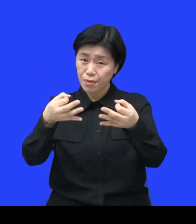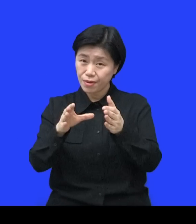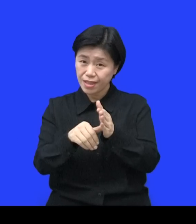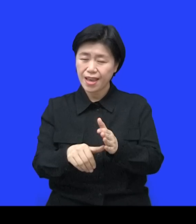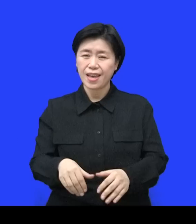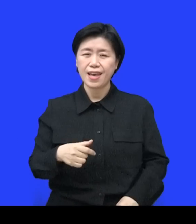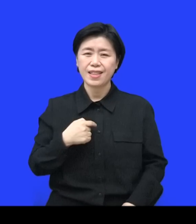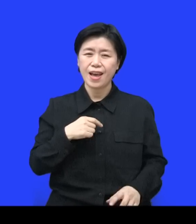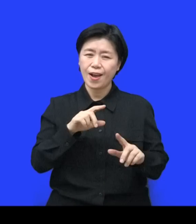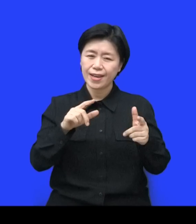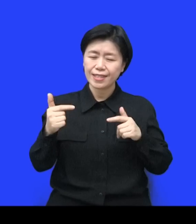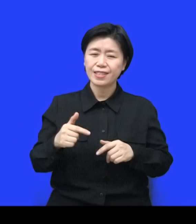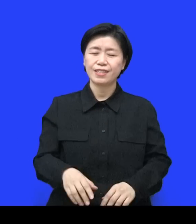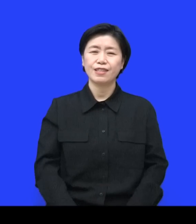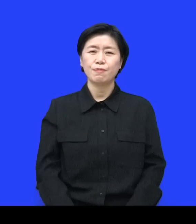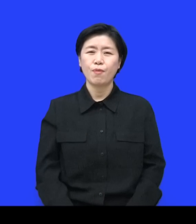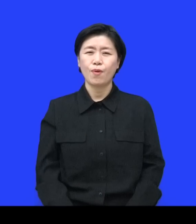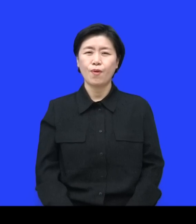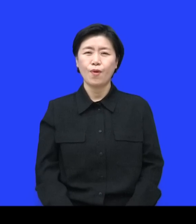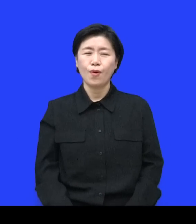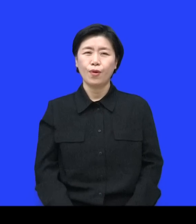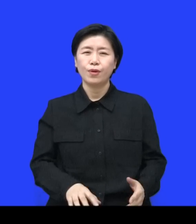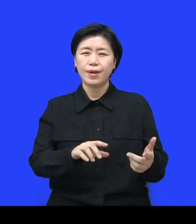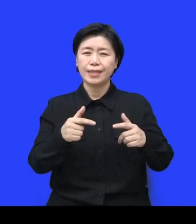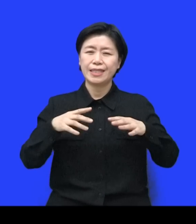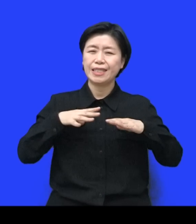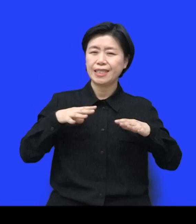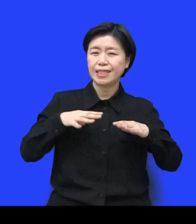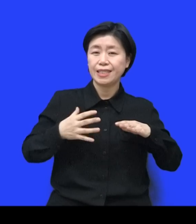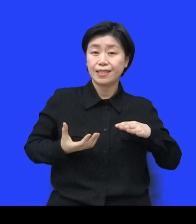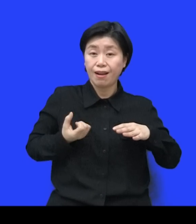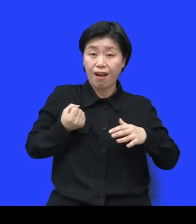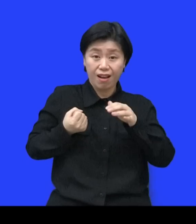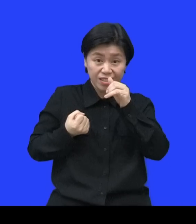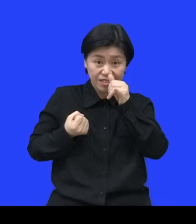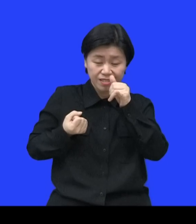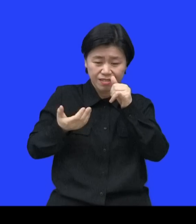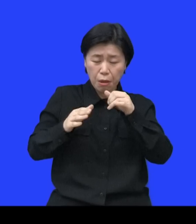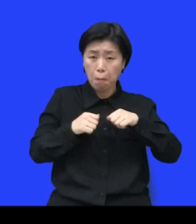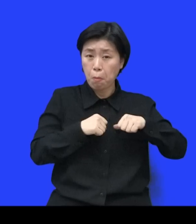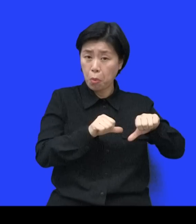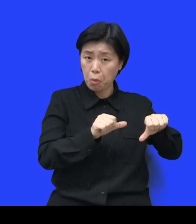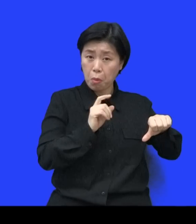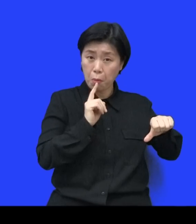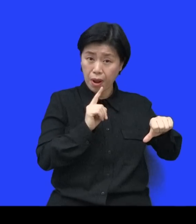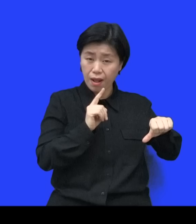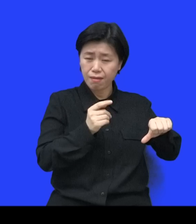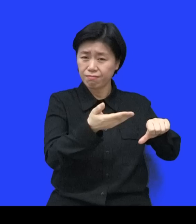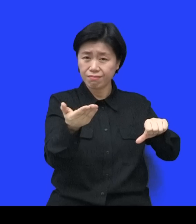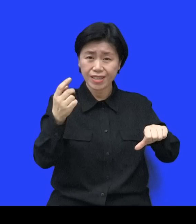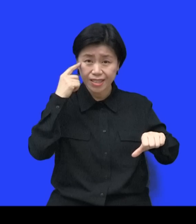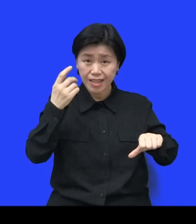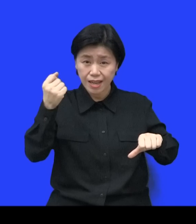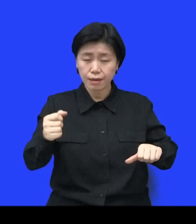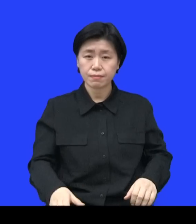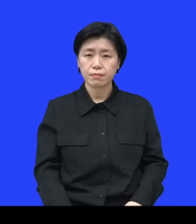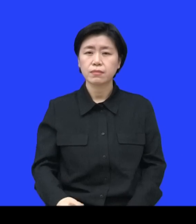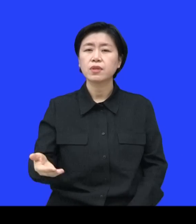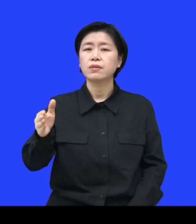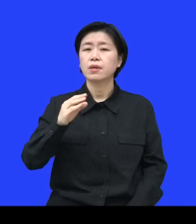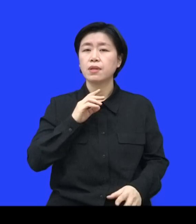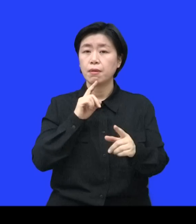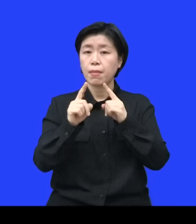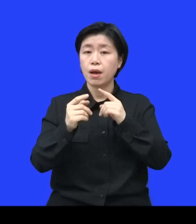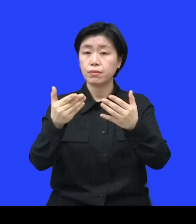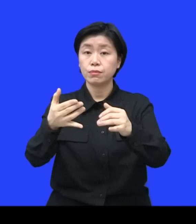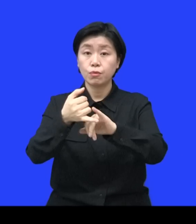뭐 가지고 있다. 많은 네. 스펙들을 뭐 가지고 있다가 내려놨다. 네네. 꼭 말씀드리고 싶은 게 저는 한 번도 이